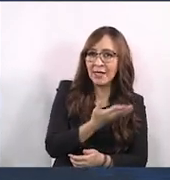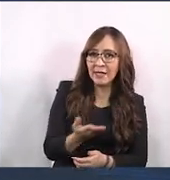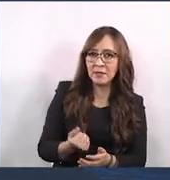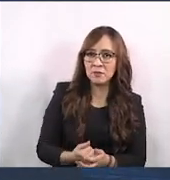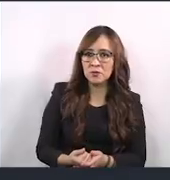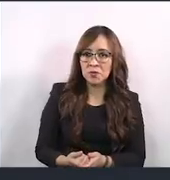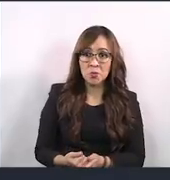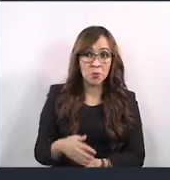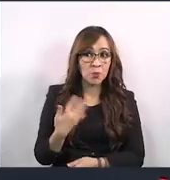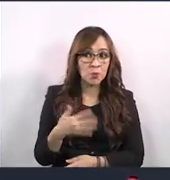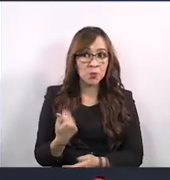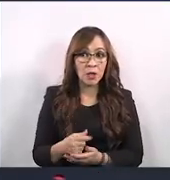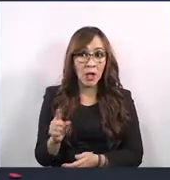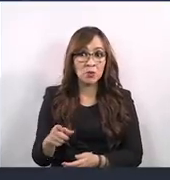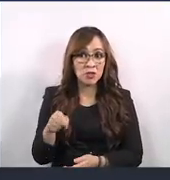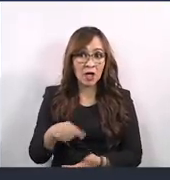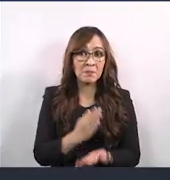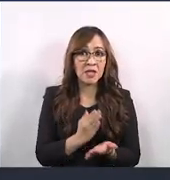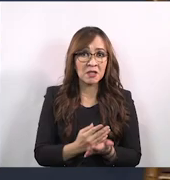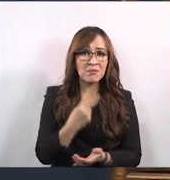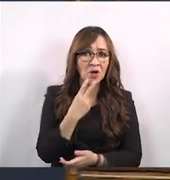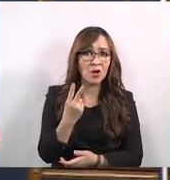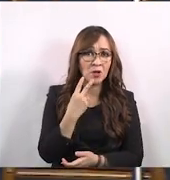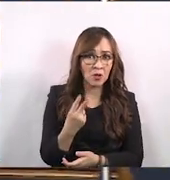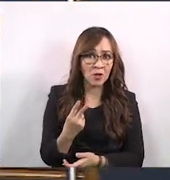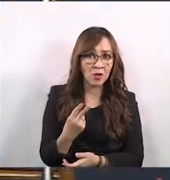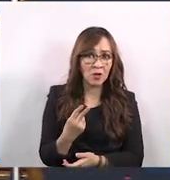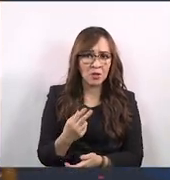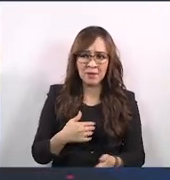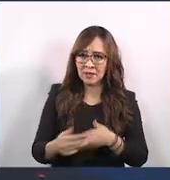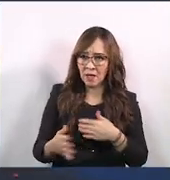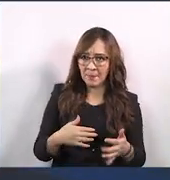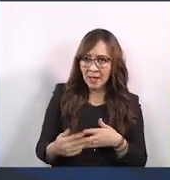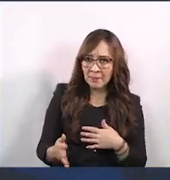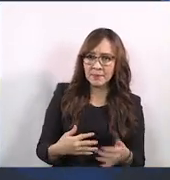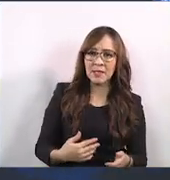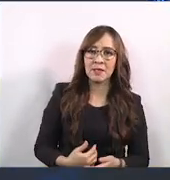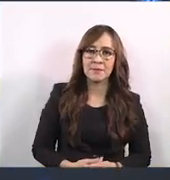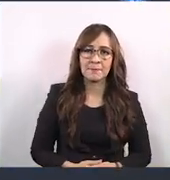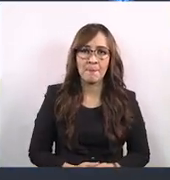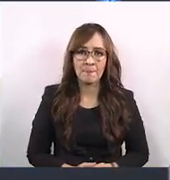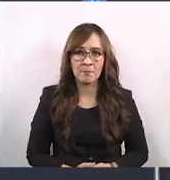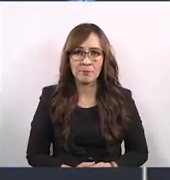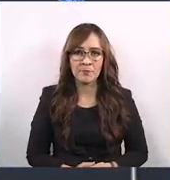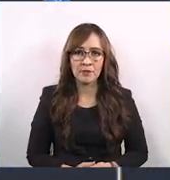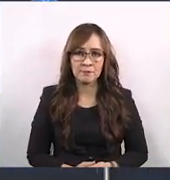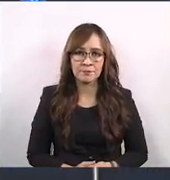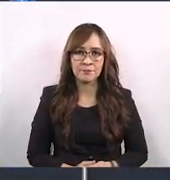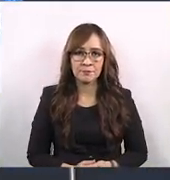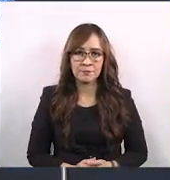Biarin orang mau meninggalkan saya karena saya kering Kingdom velius Apa itu Kingdom velius